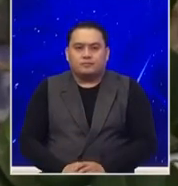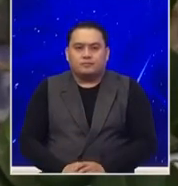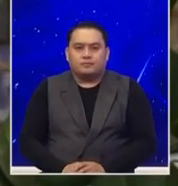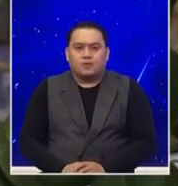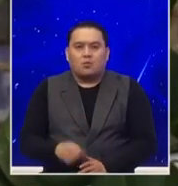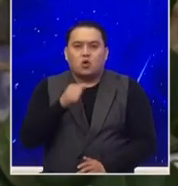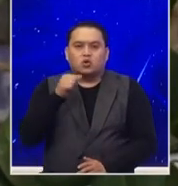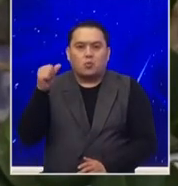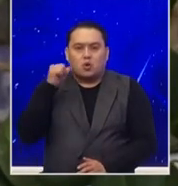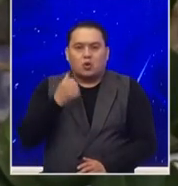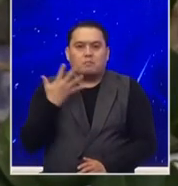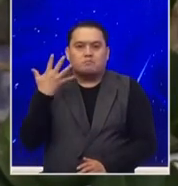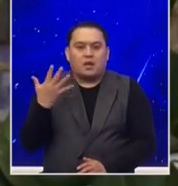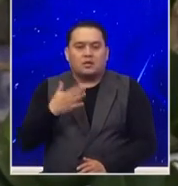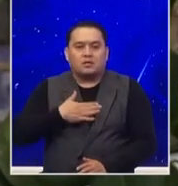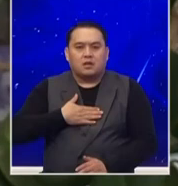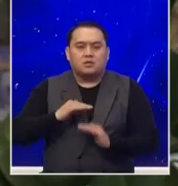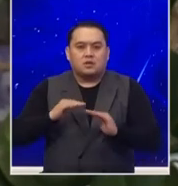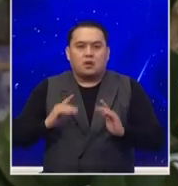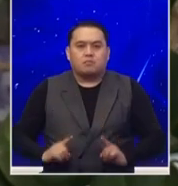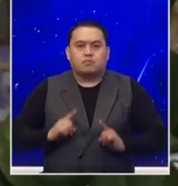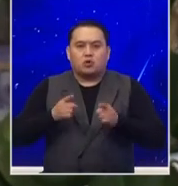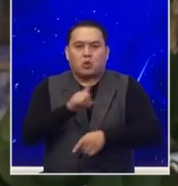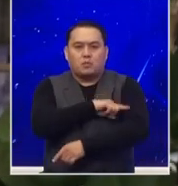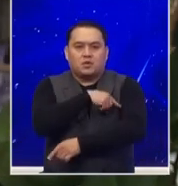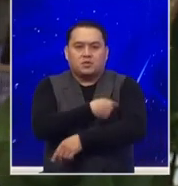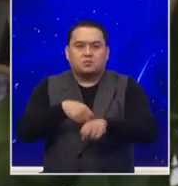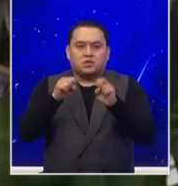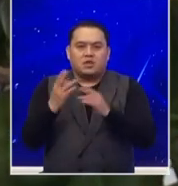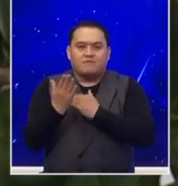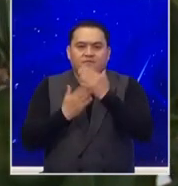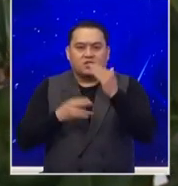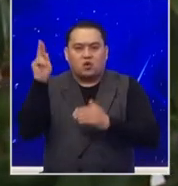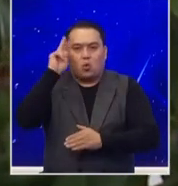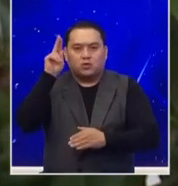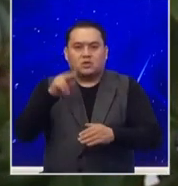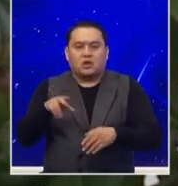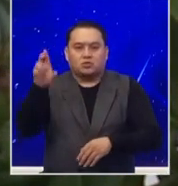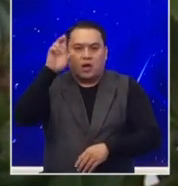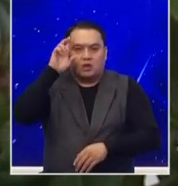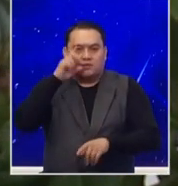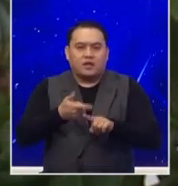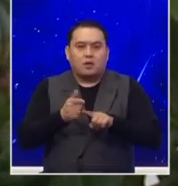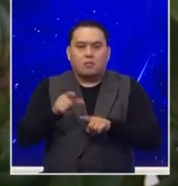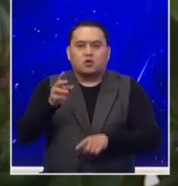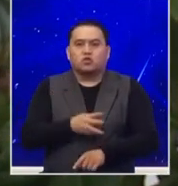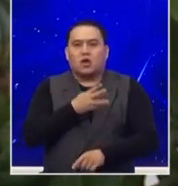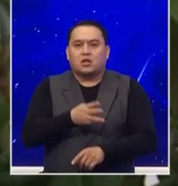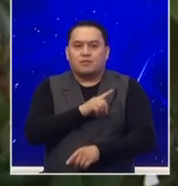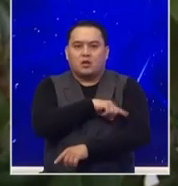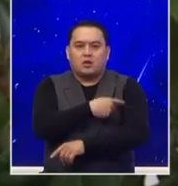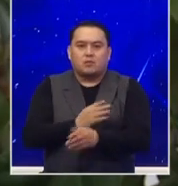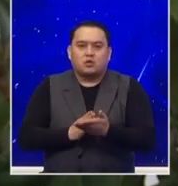В прошлом году 5 наших учеников поступили на медицинские специальности в высшие учебные заведения страны. В этом году желание быть